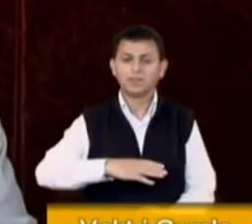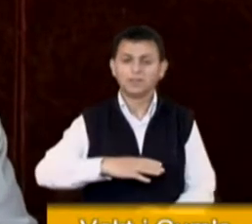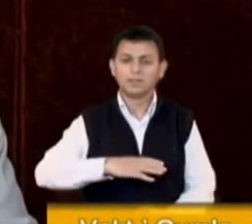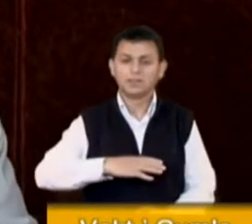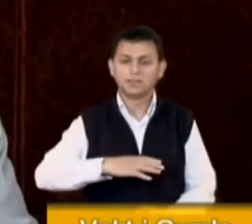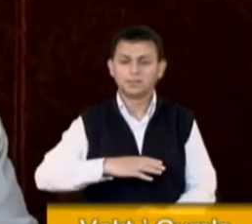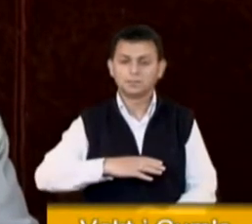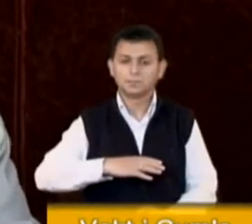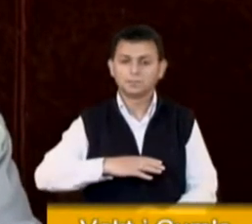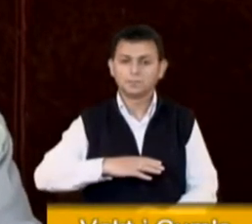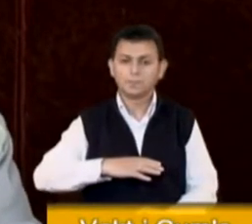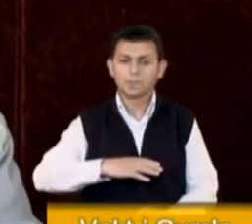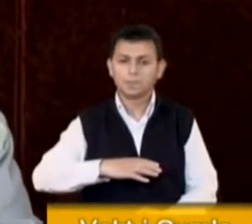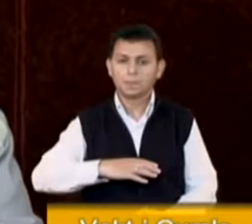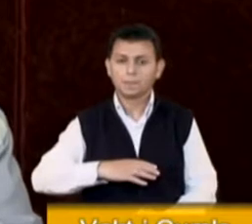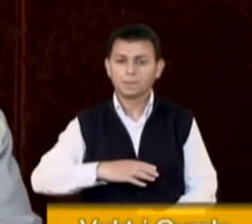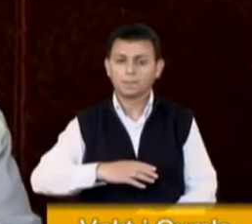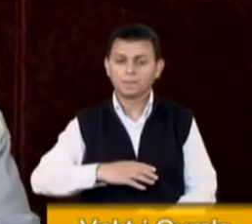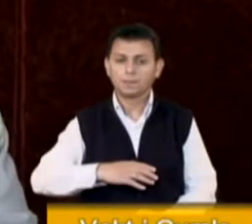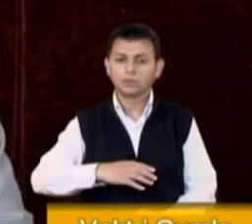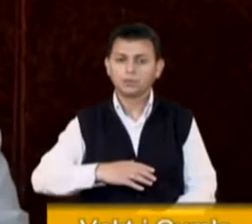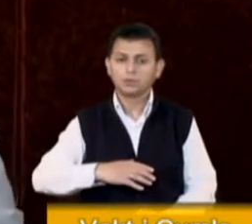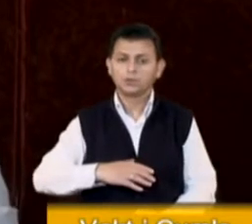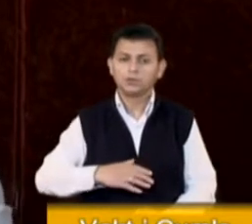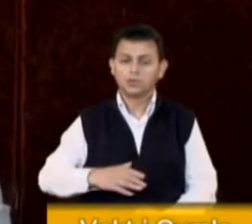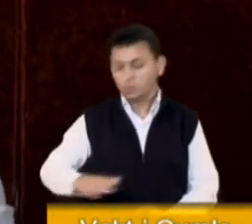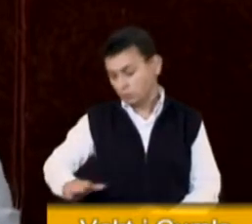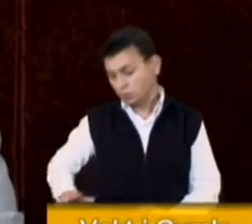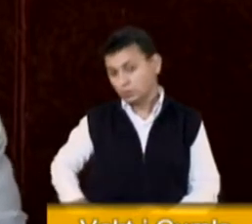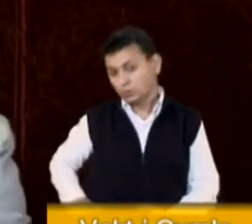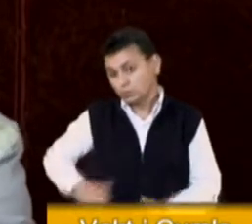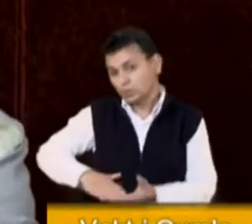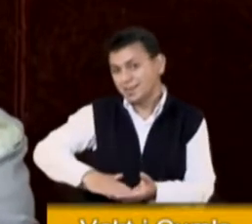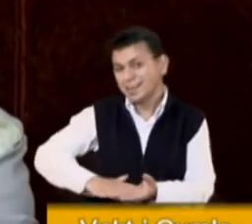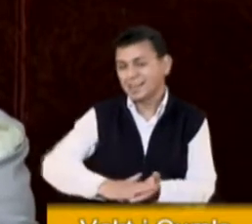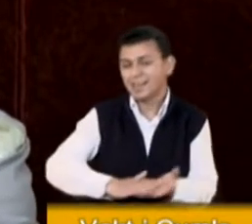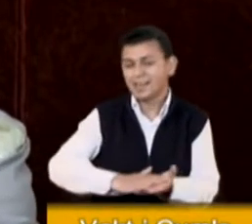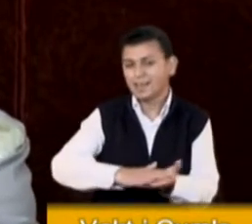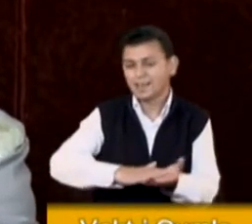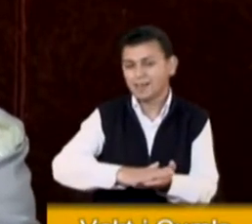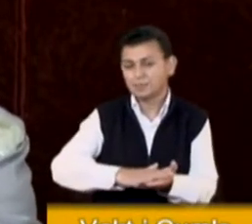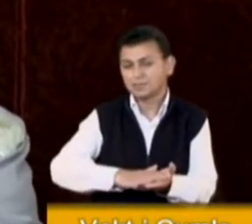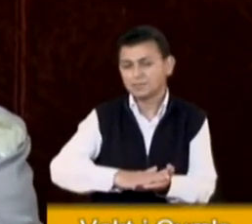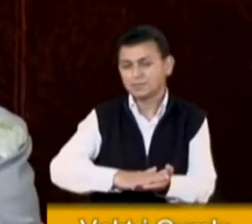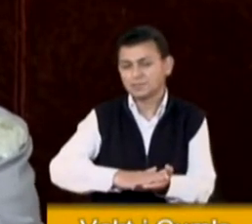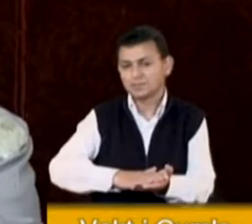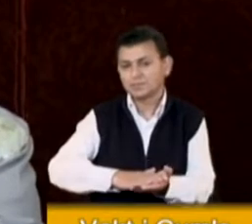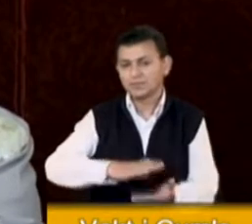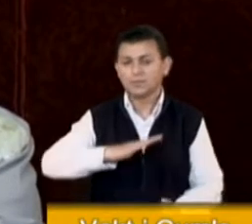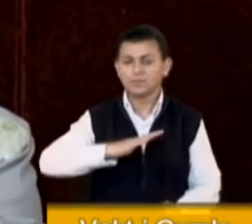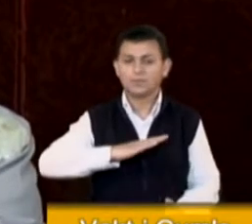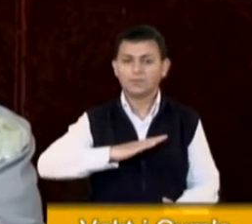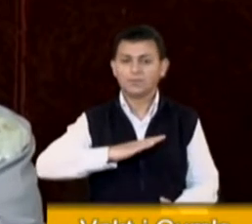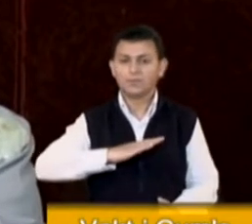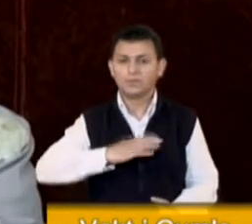şamanist gelenekten gelen bir şey. Çocuk ayakkabısı, aynı şekilde bir sopanın başına çocuk